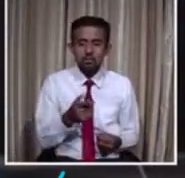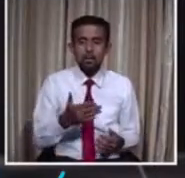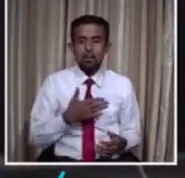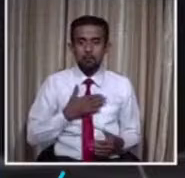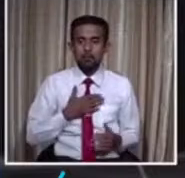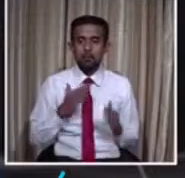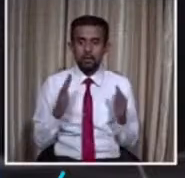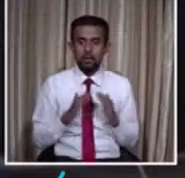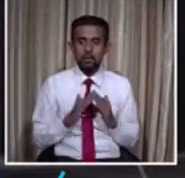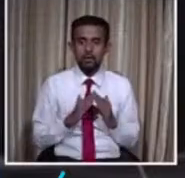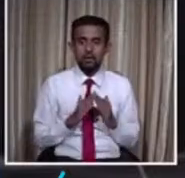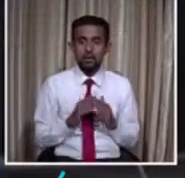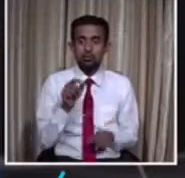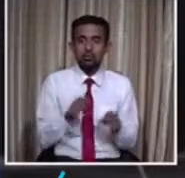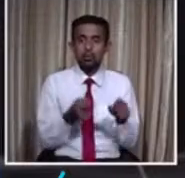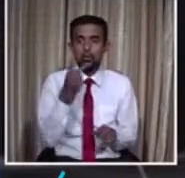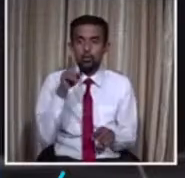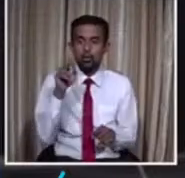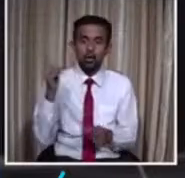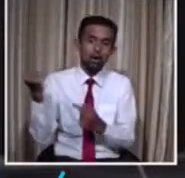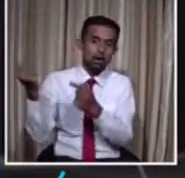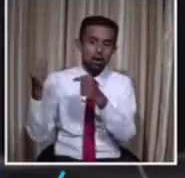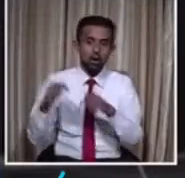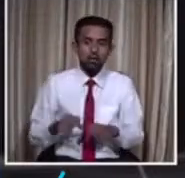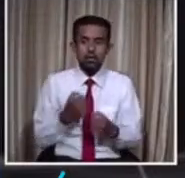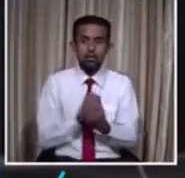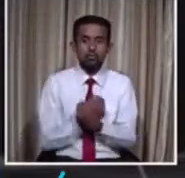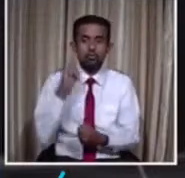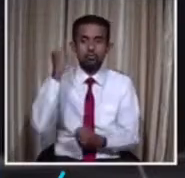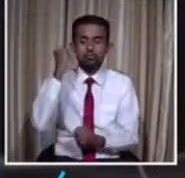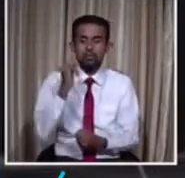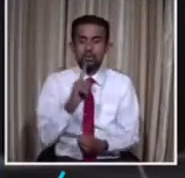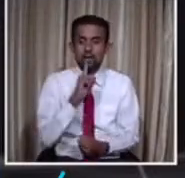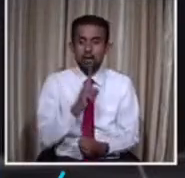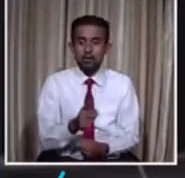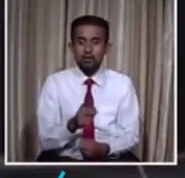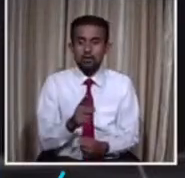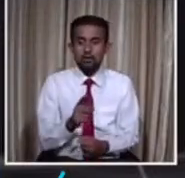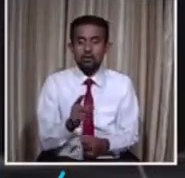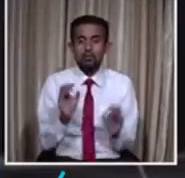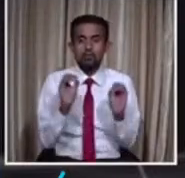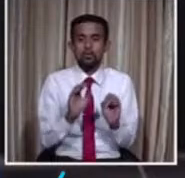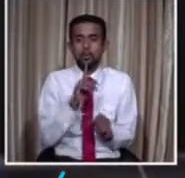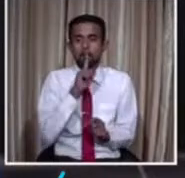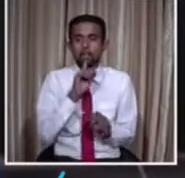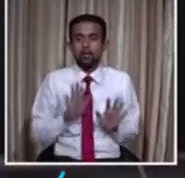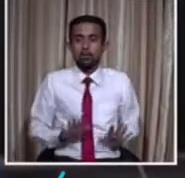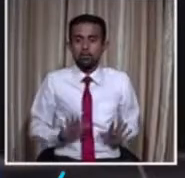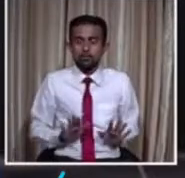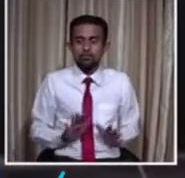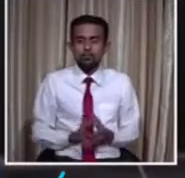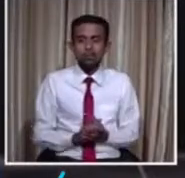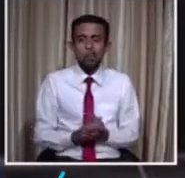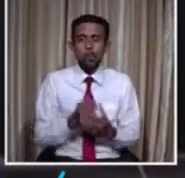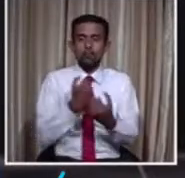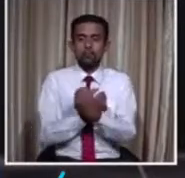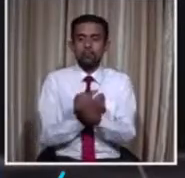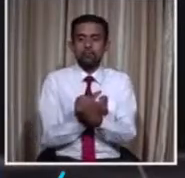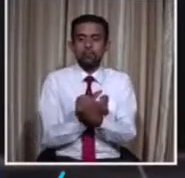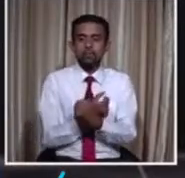ගෙදර Dolos denai mulim mabe, polis nila darin tan yoga labi latino mukut karan nepo hei inne kiala, polisi e manusia